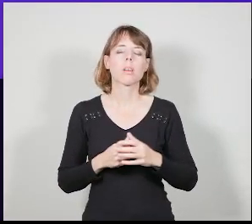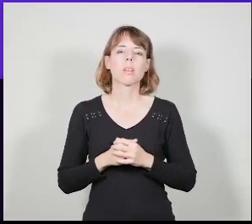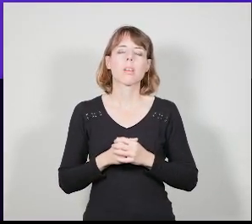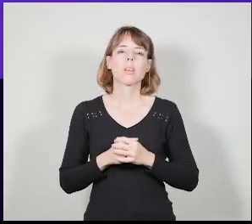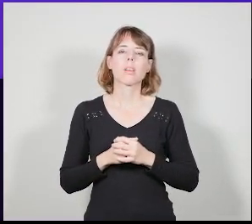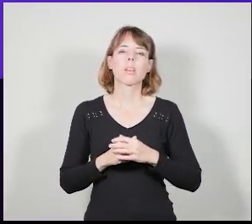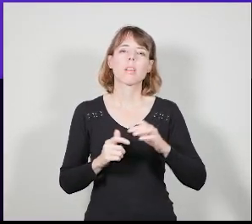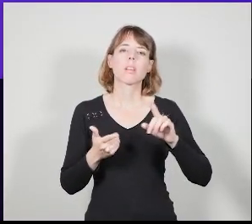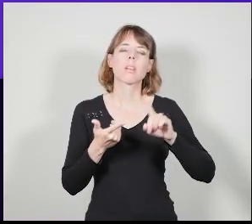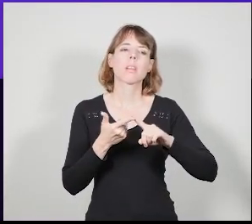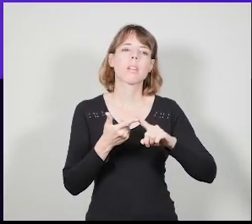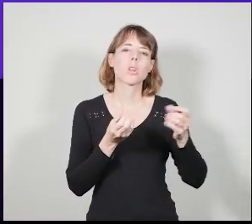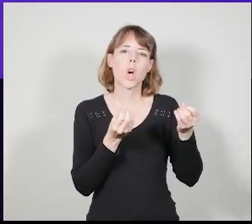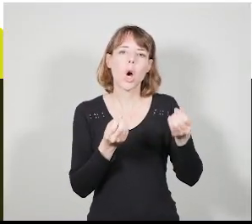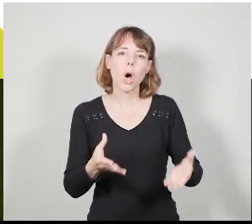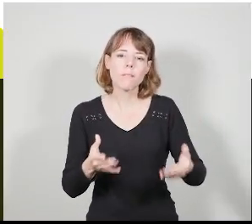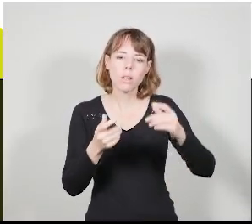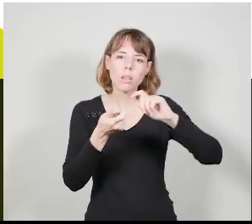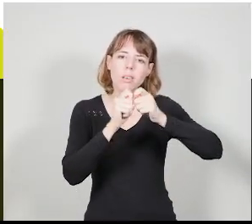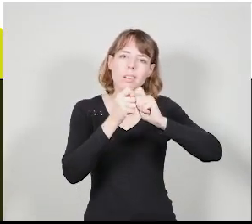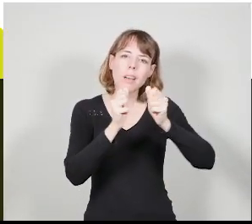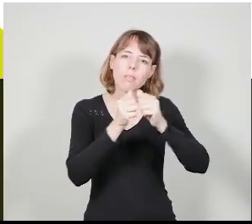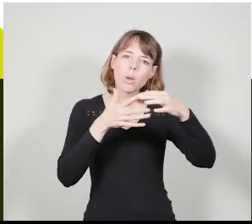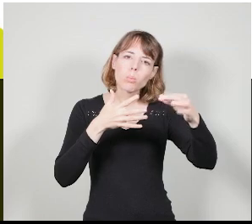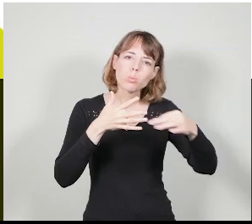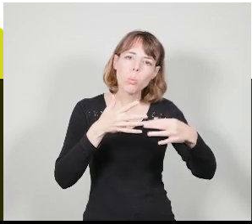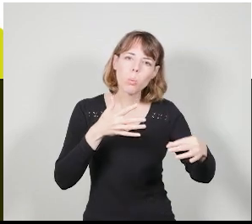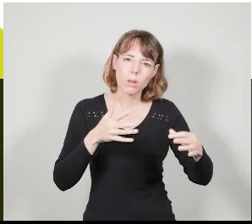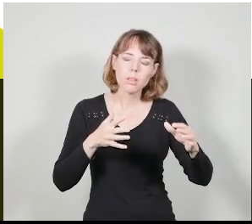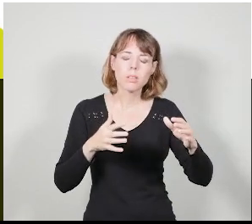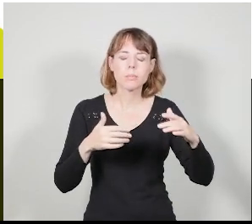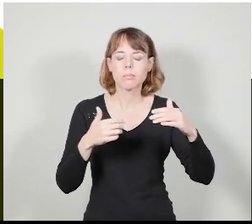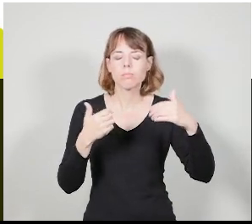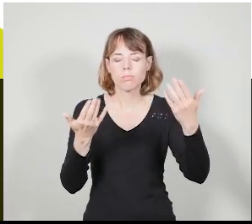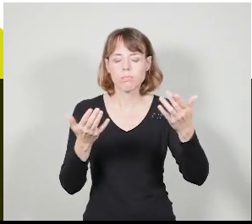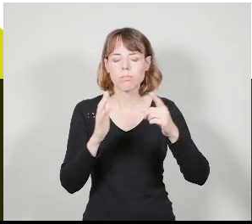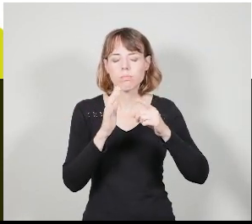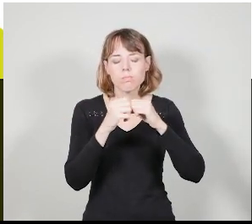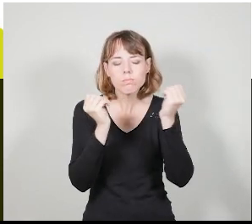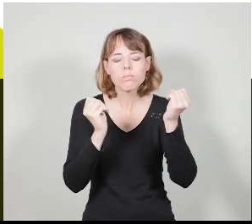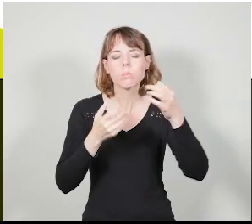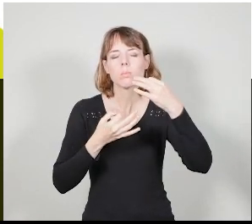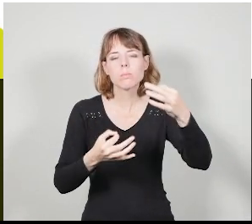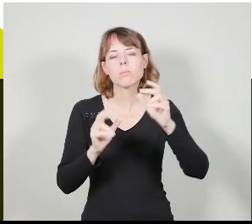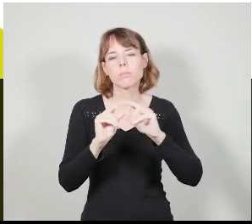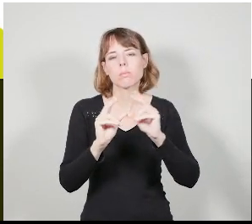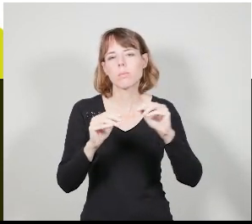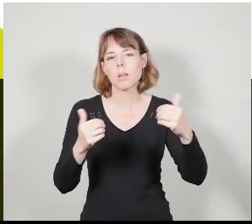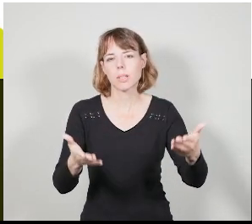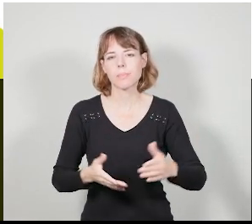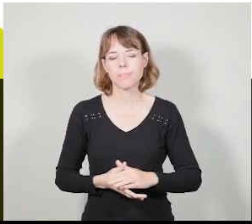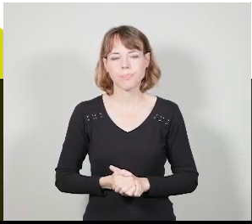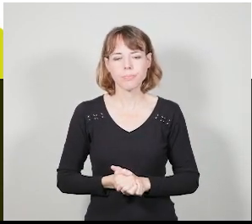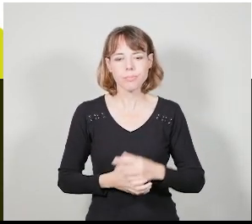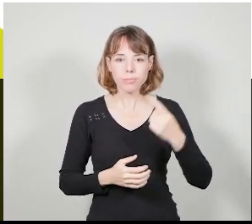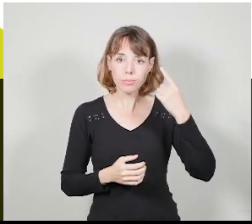des offres modulées, en modularité. On reviendra beaucoup dessus, bien évidemment. En quoi est-ce qu'il était essentiel de rajouter ces deux points,